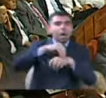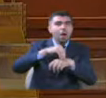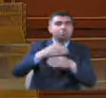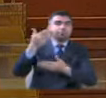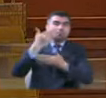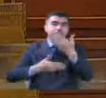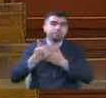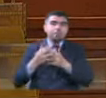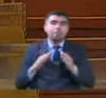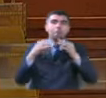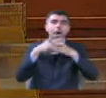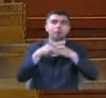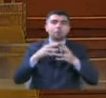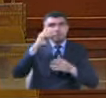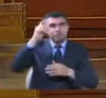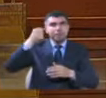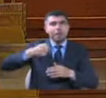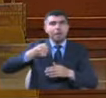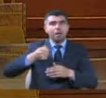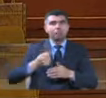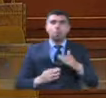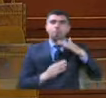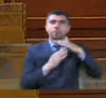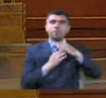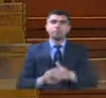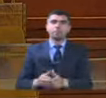شركة اجتماعية. شكراً. والسلام عليكم. انتهى الوقت. شكرا.